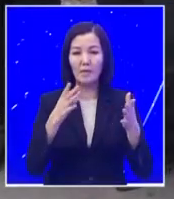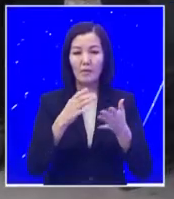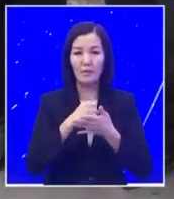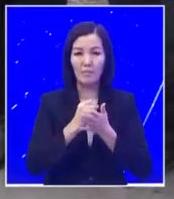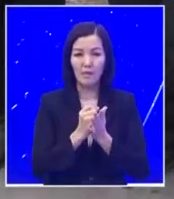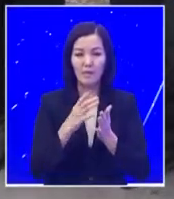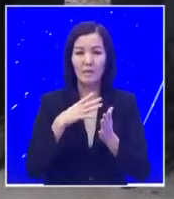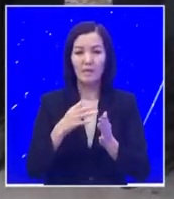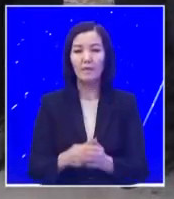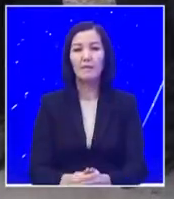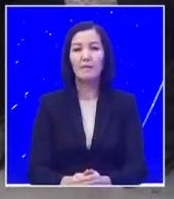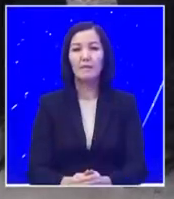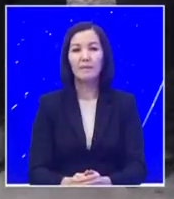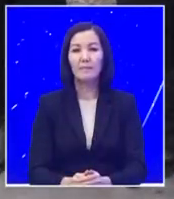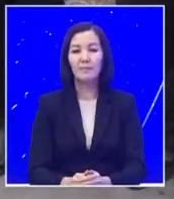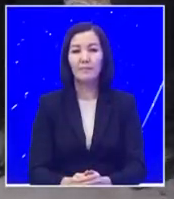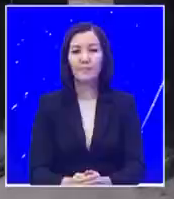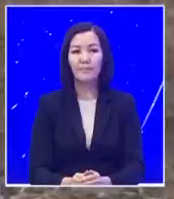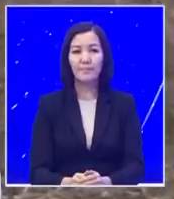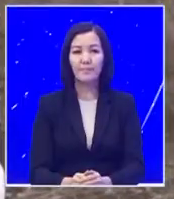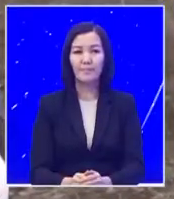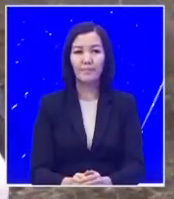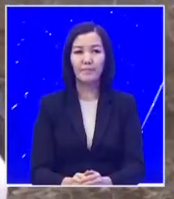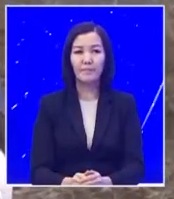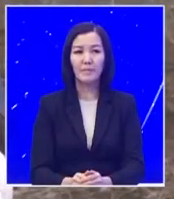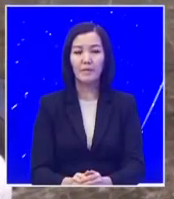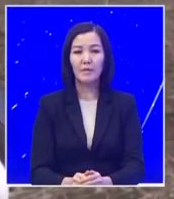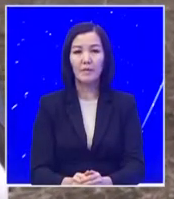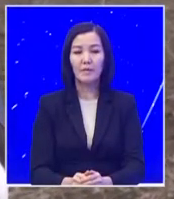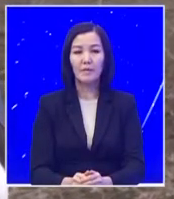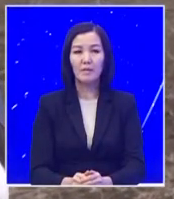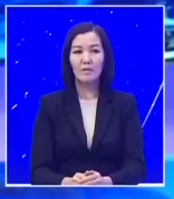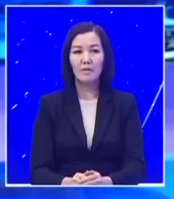болатын. Медет Жұмабай, Айдос Қалиев, Жетісу телеарнасы.